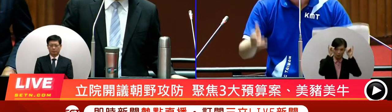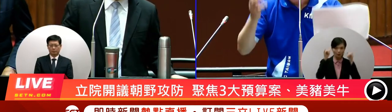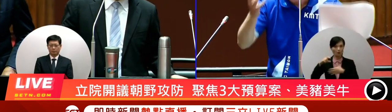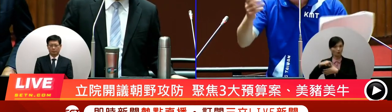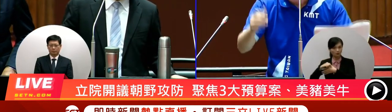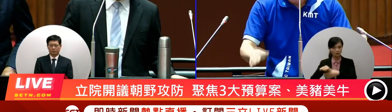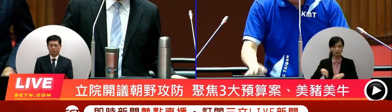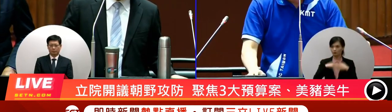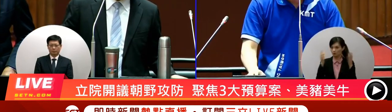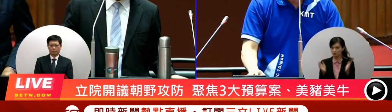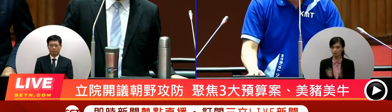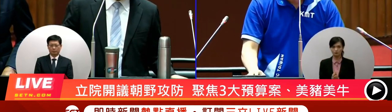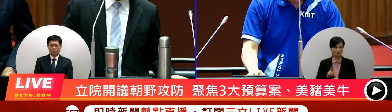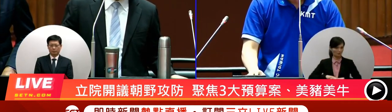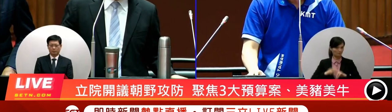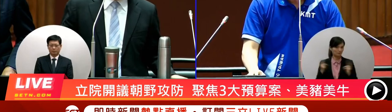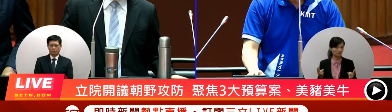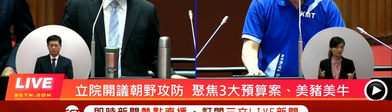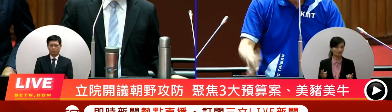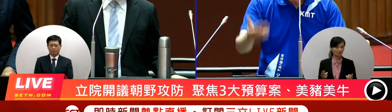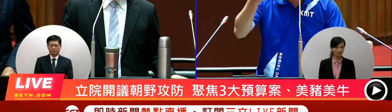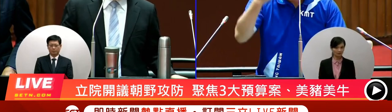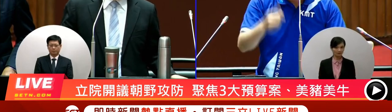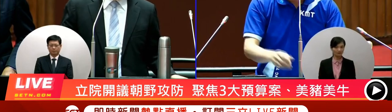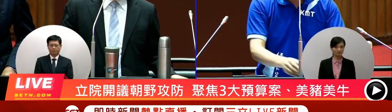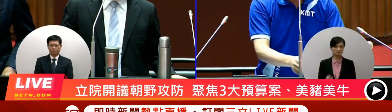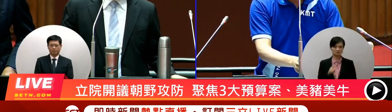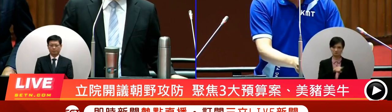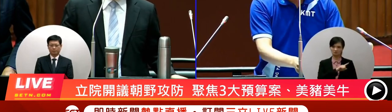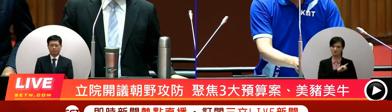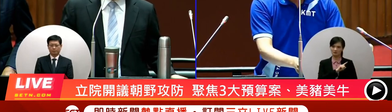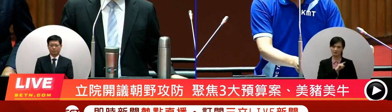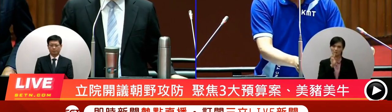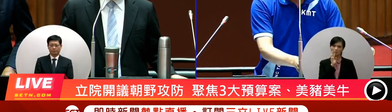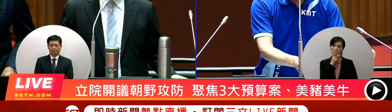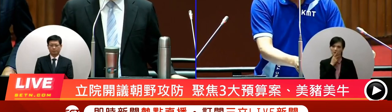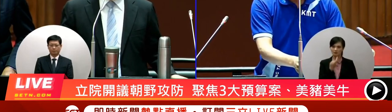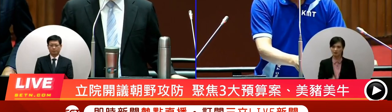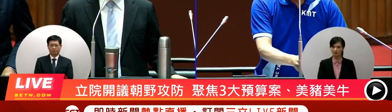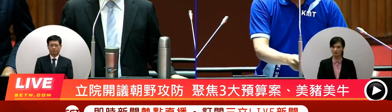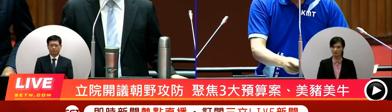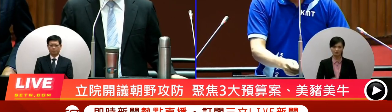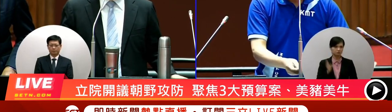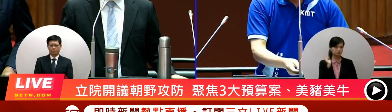餐大家吃，你这样自打脸。